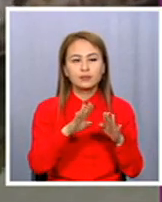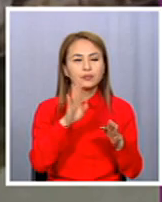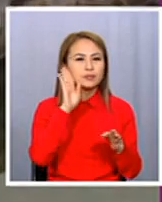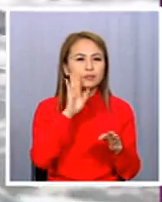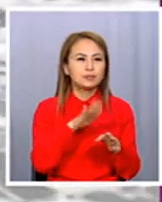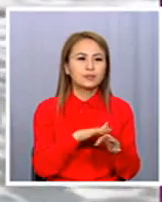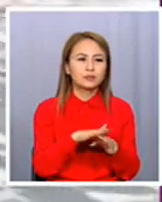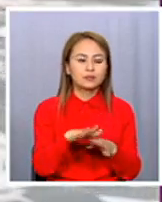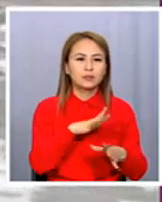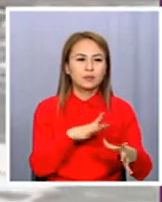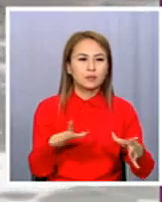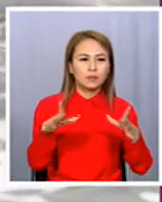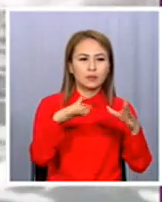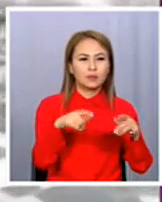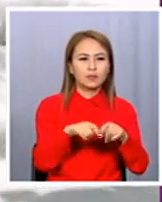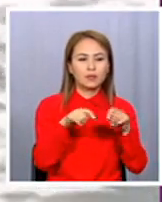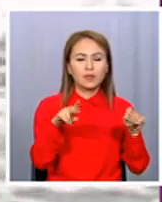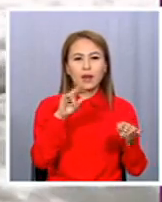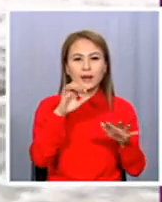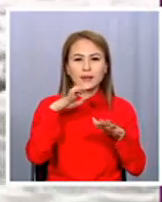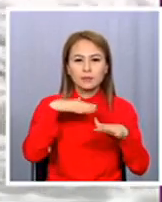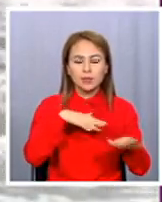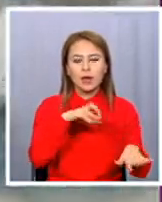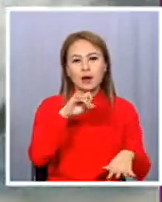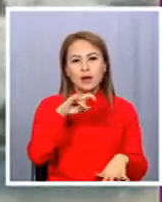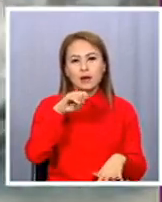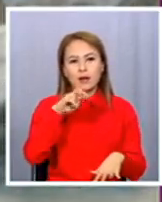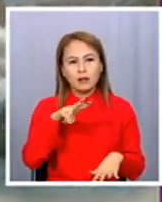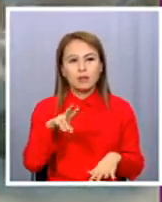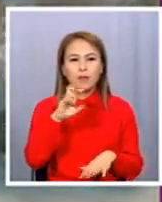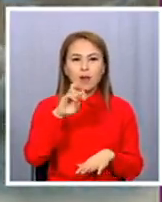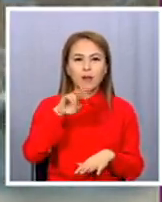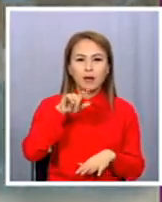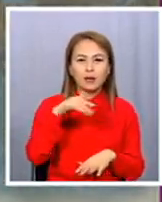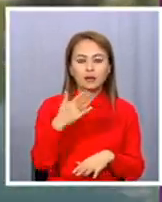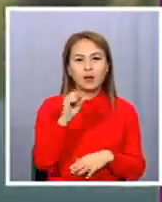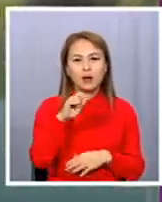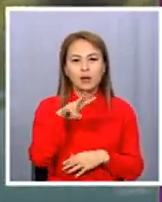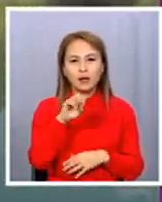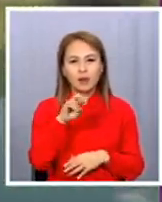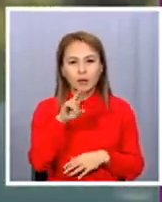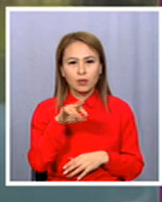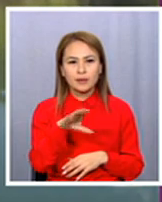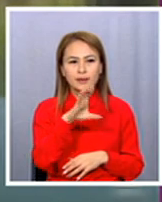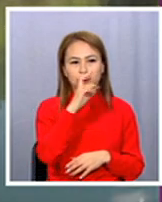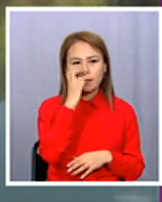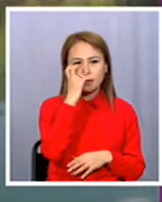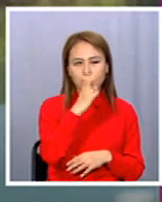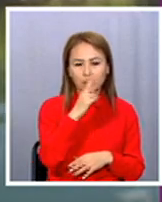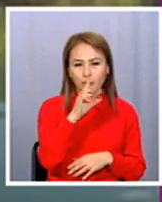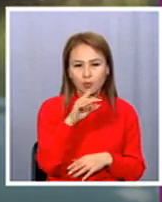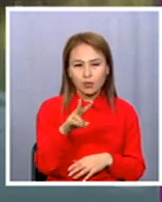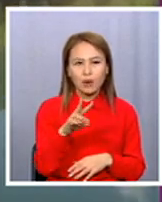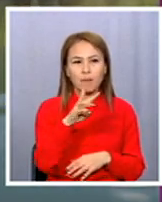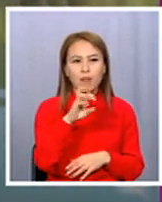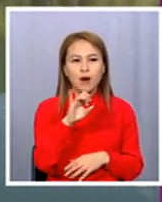көлдер пайда болады. Каспий және Арал теңіздері, Балқаш, Алакөл, Сасықкөл, Марқакөл, тағы басқа ірі көлдер тектоникалық